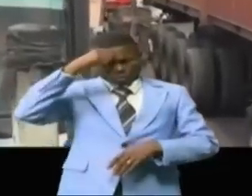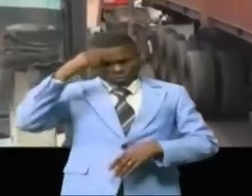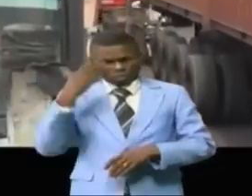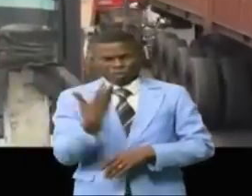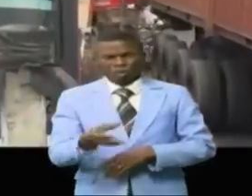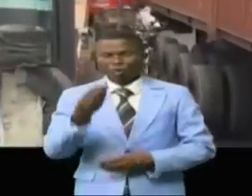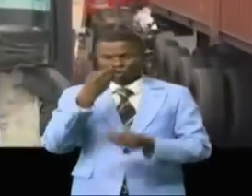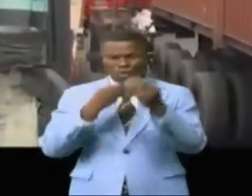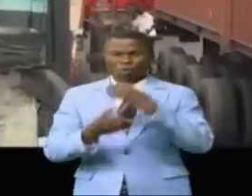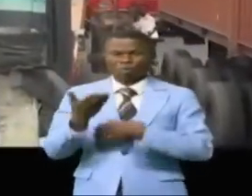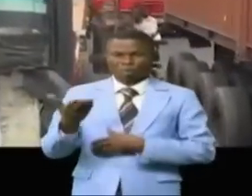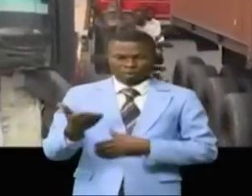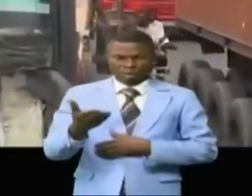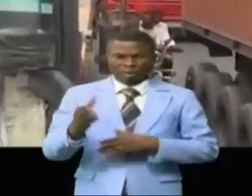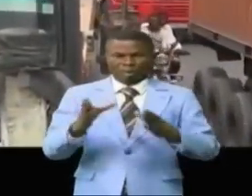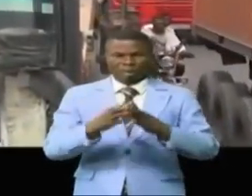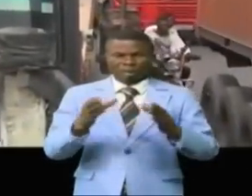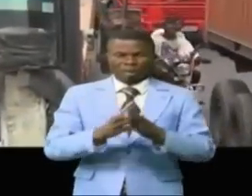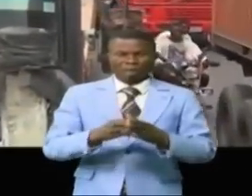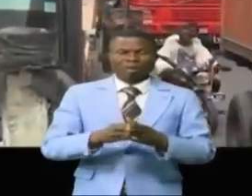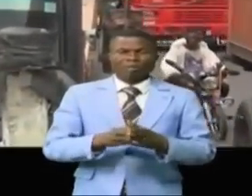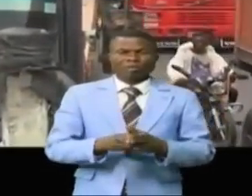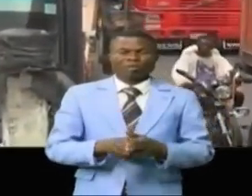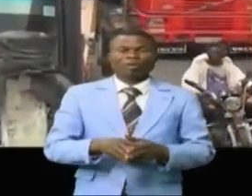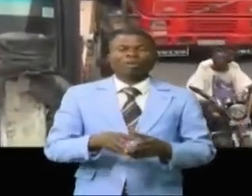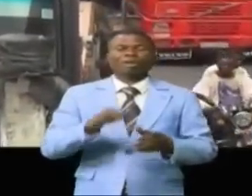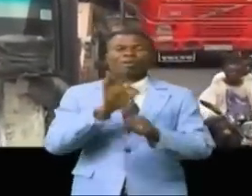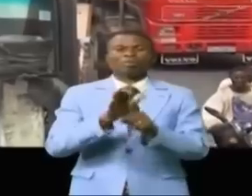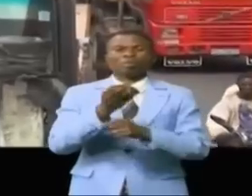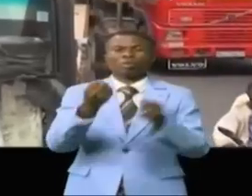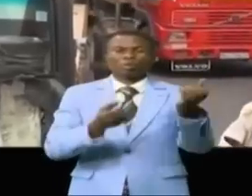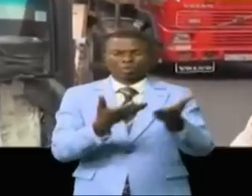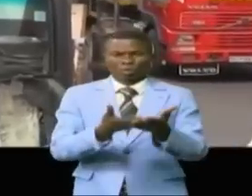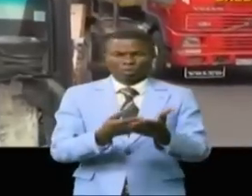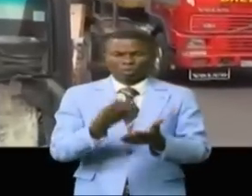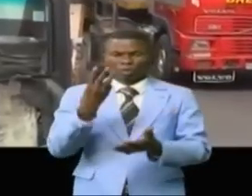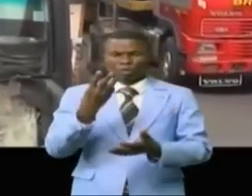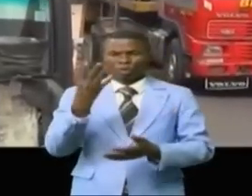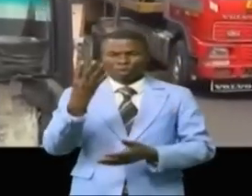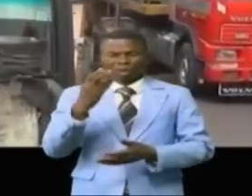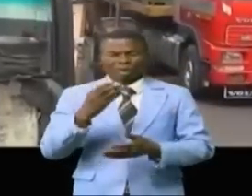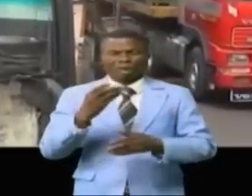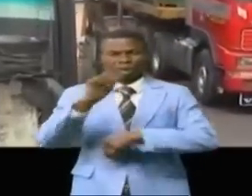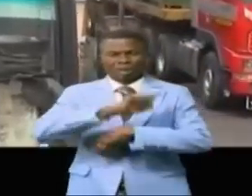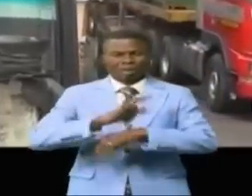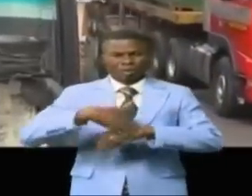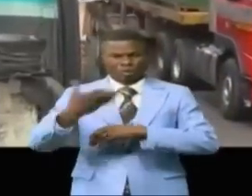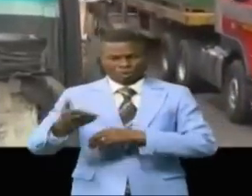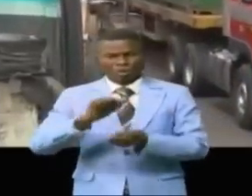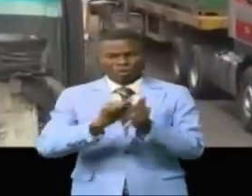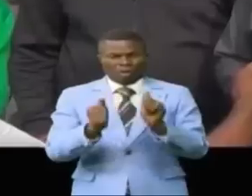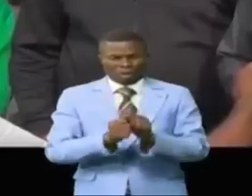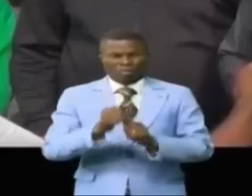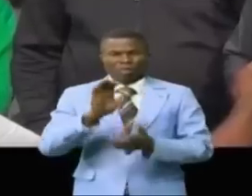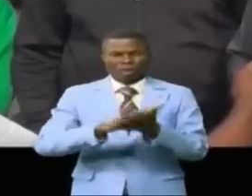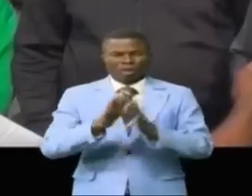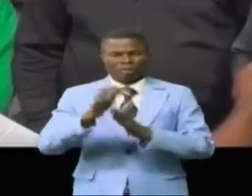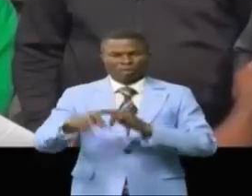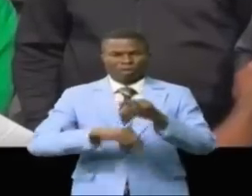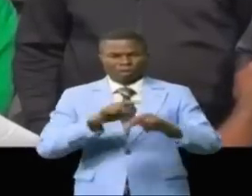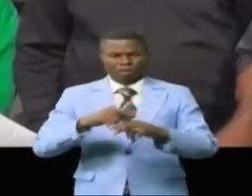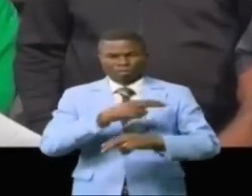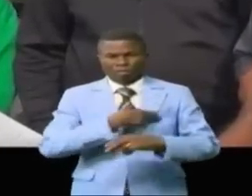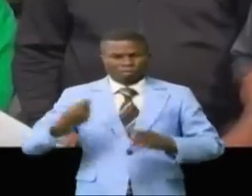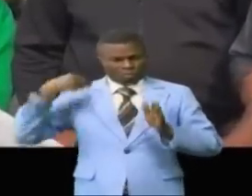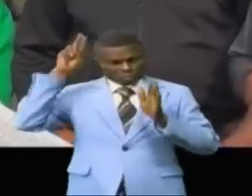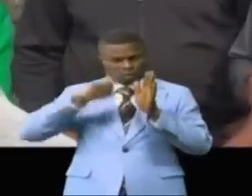première nécessité. Donc avec ces flux que vous voyez, j'espère que déjà dans les 3-4 jours qui suivent, la situation va revenir à la normale. Au nom du gouvernement